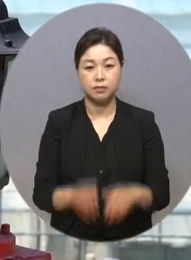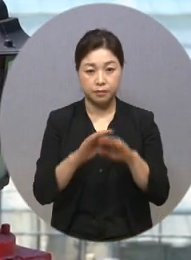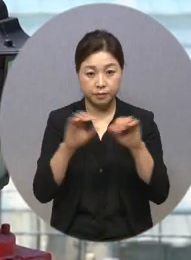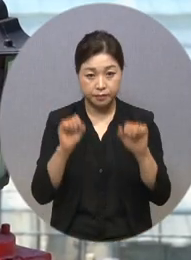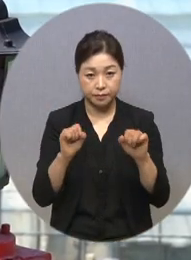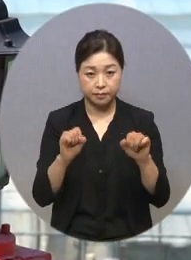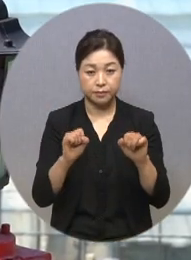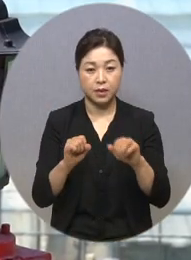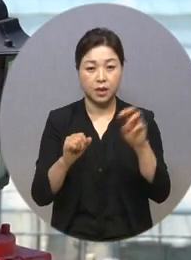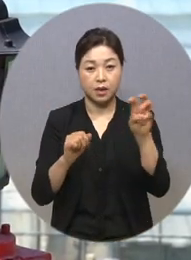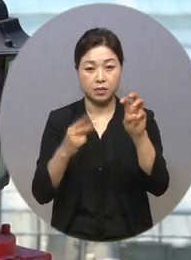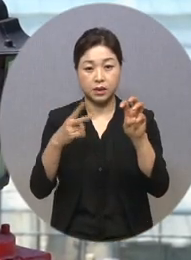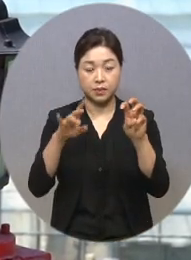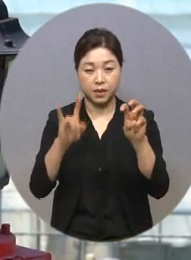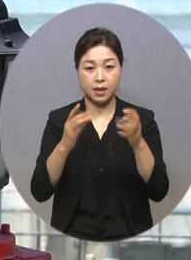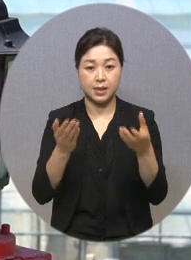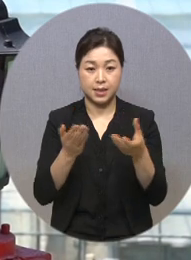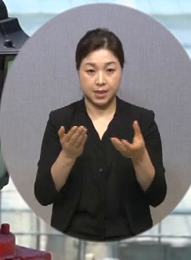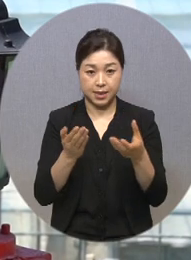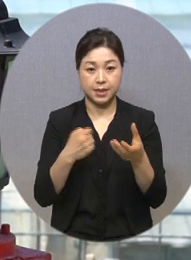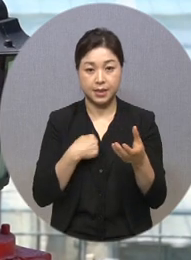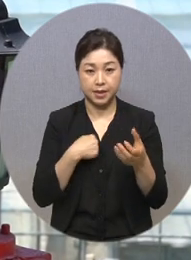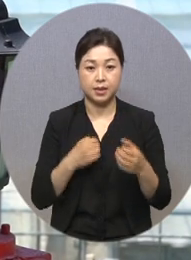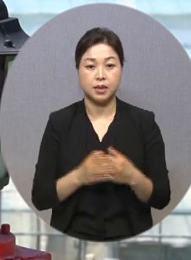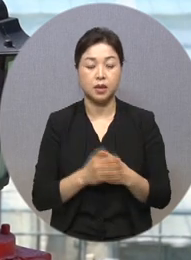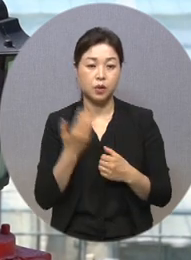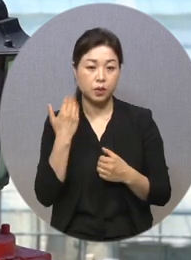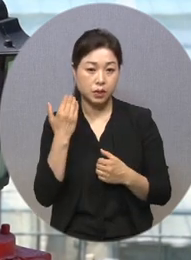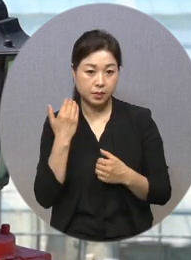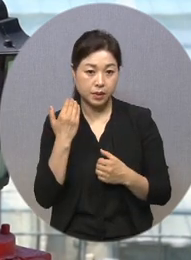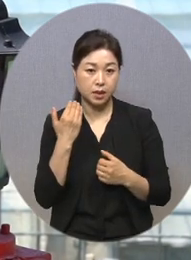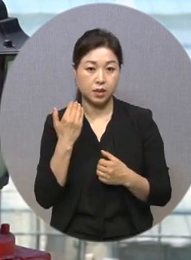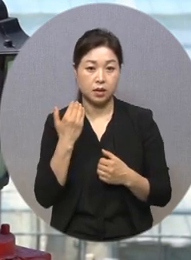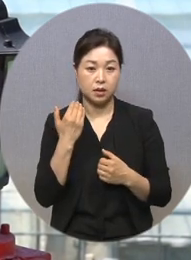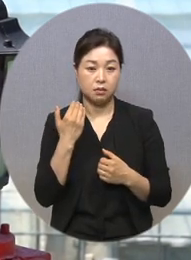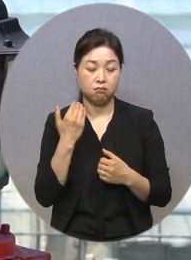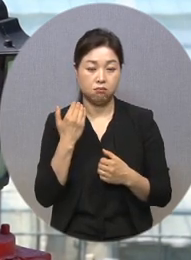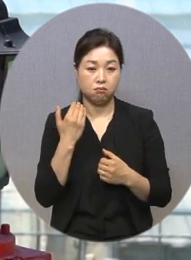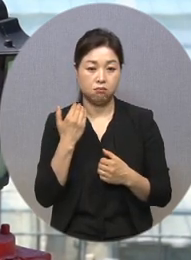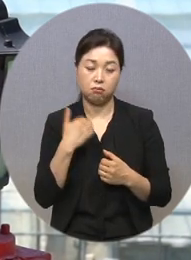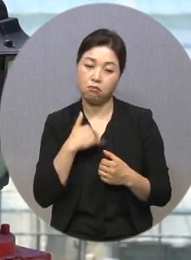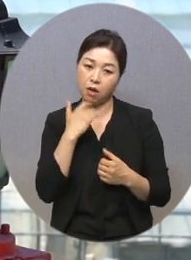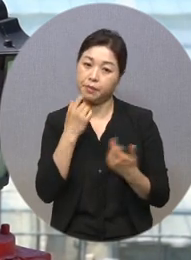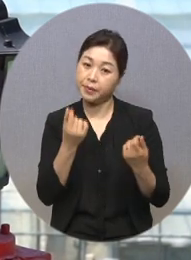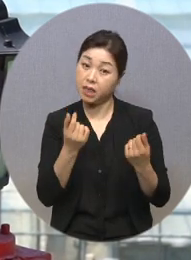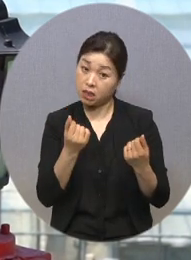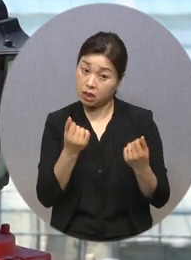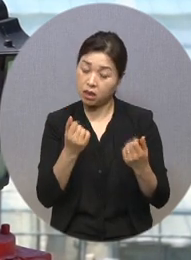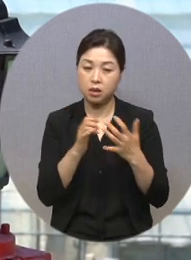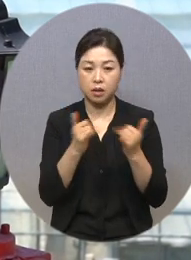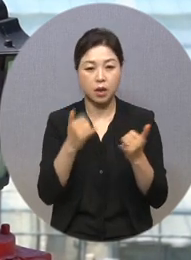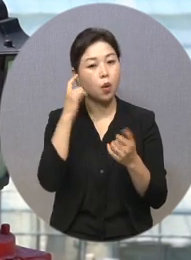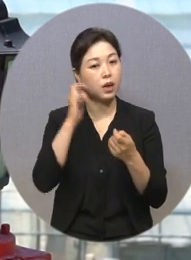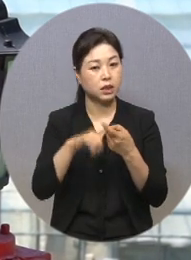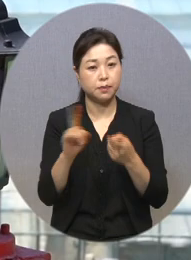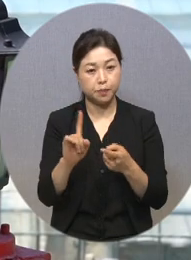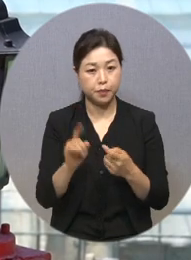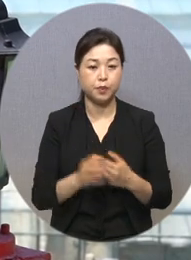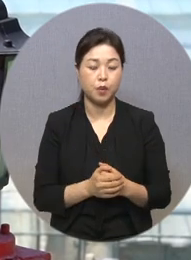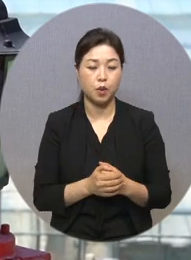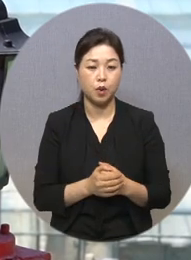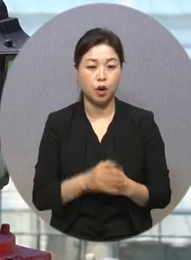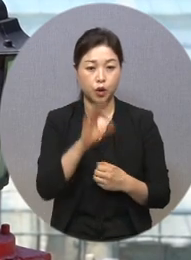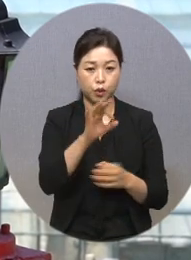안녕하세요. 30대 직장인입니다. 요즘 저희 세대에서 많은 관심을 가지고 있는 것 중에 하나가